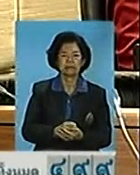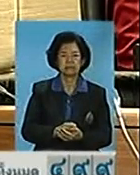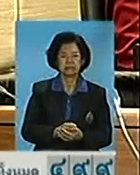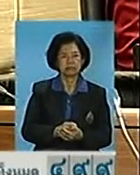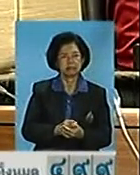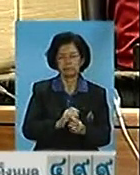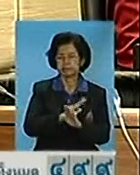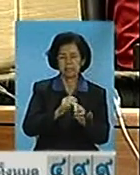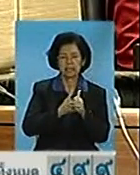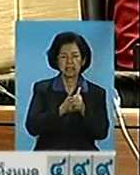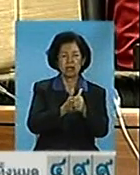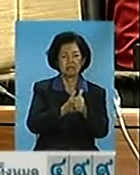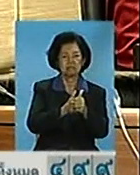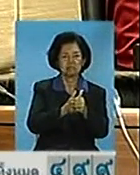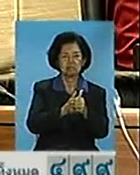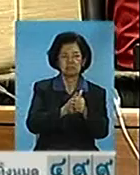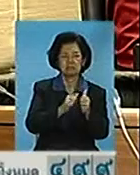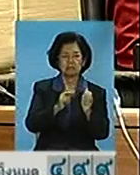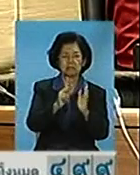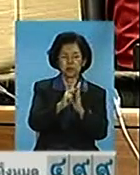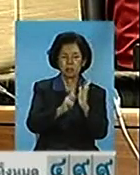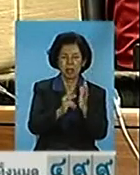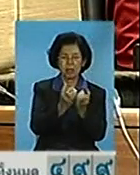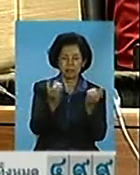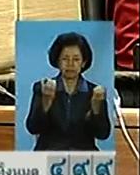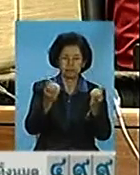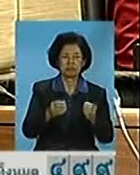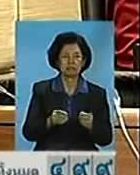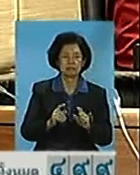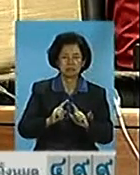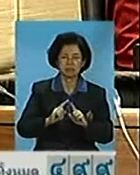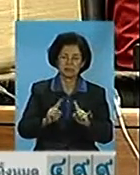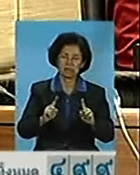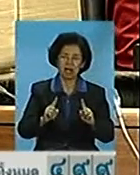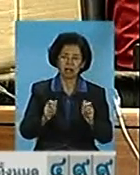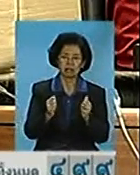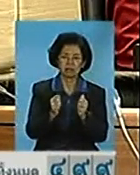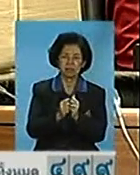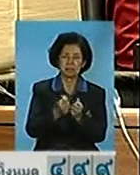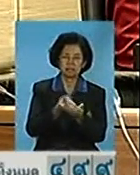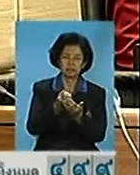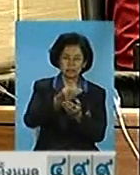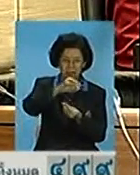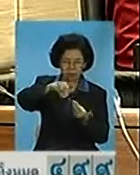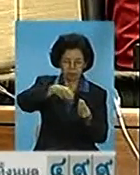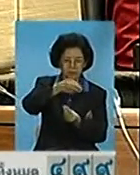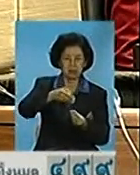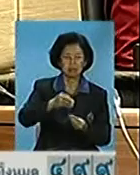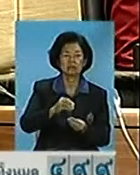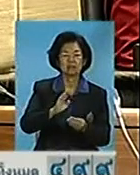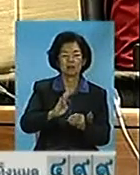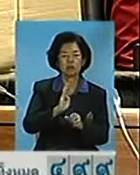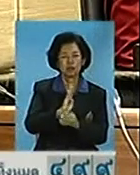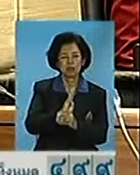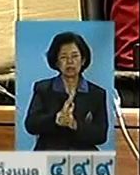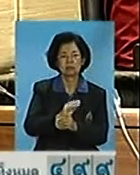นูญทวนกระแสเศรษฐกิจของโลกที่เอกชนเป็นตัวนำและรัฐะมีหน้าที่เป็นผู้สนับส